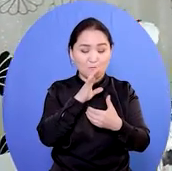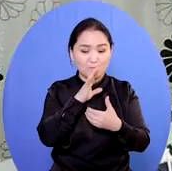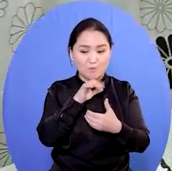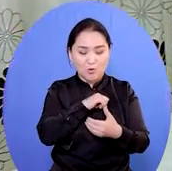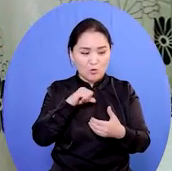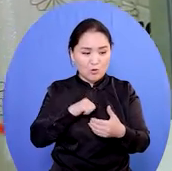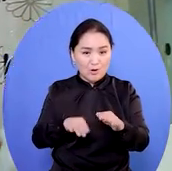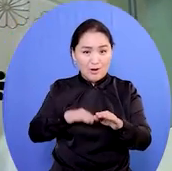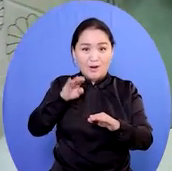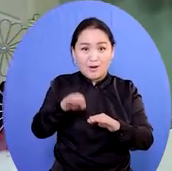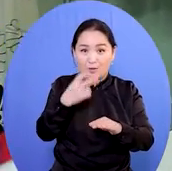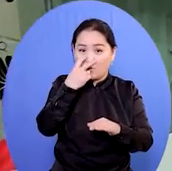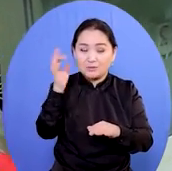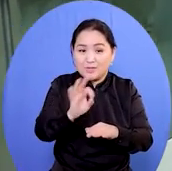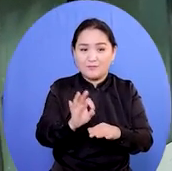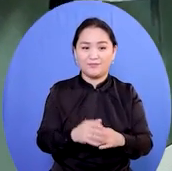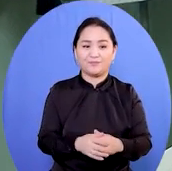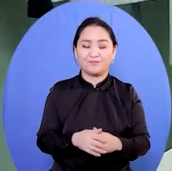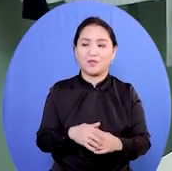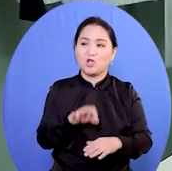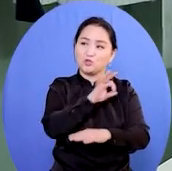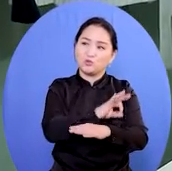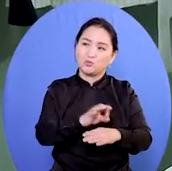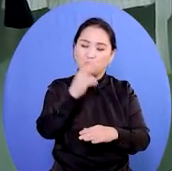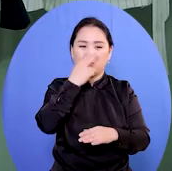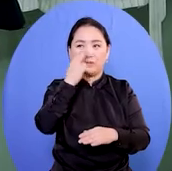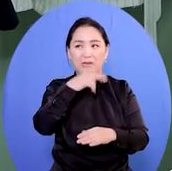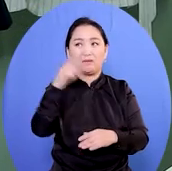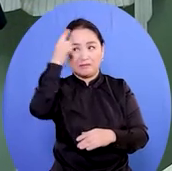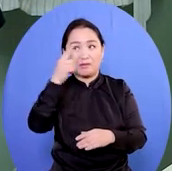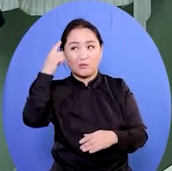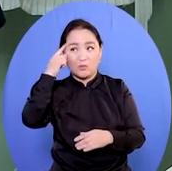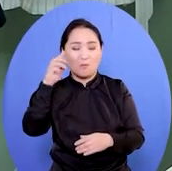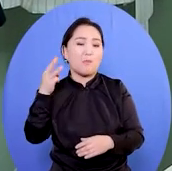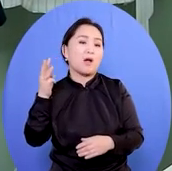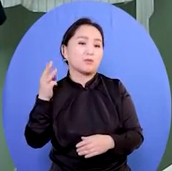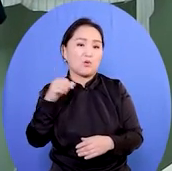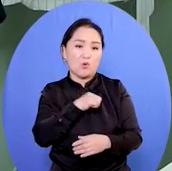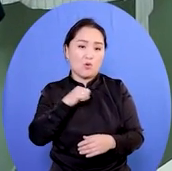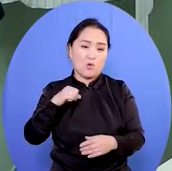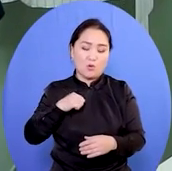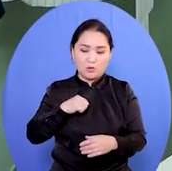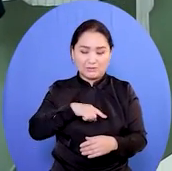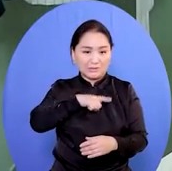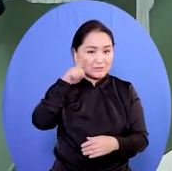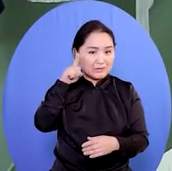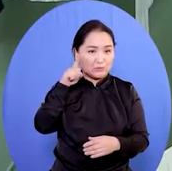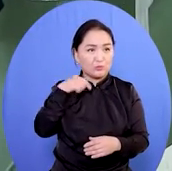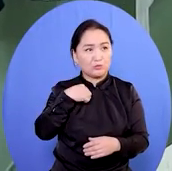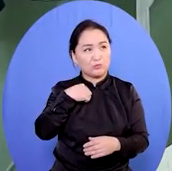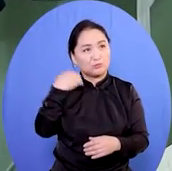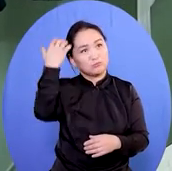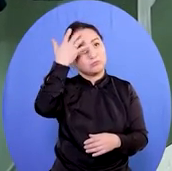нөгөө ямар ч өөрөө нэг алхам хийж байгаагүй. Одоо ямар одоо за төсөл худлаа байх ч юм уу тэр арын алхтай байдаг бах нөгөө өөрөө ямар нэгэн залуу өмөртлөө ингээд